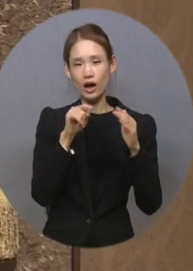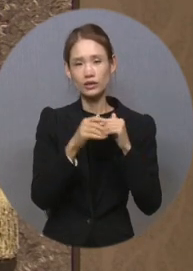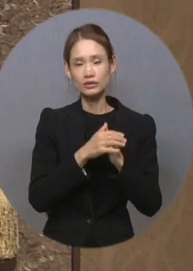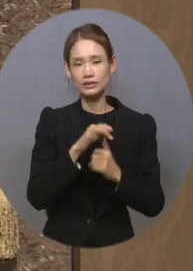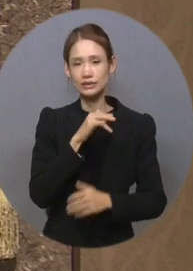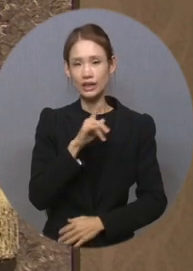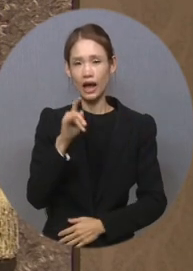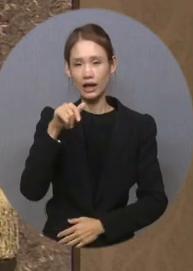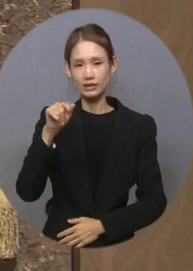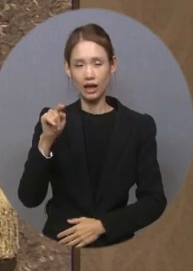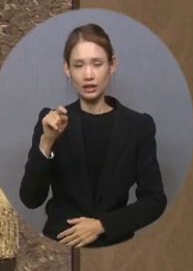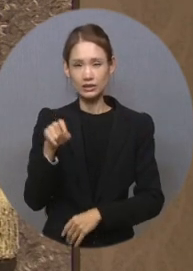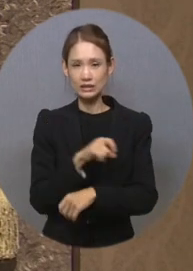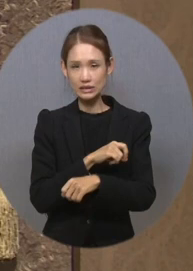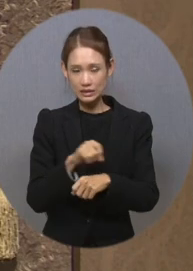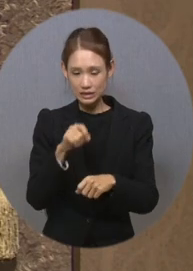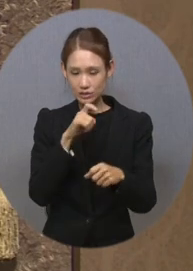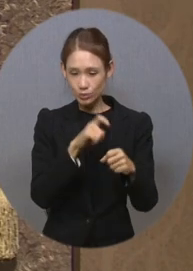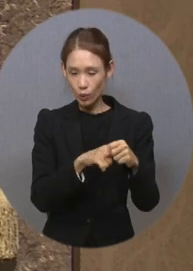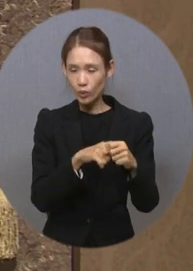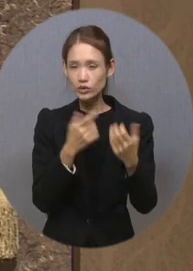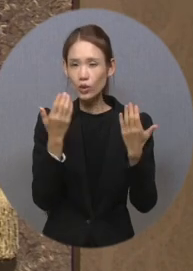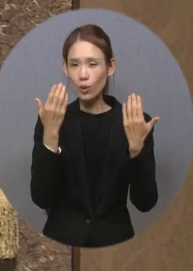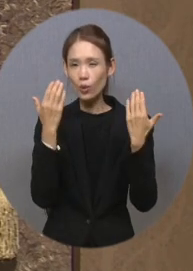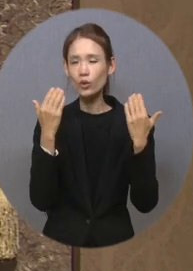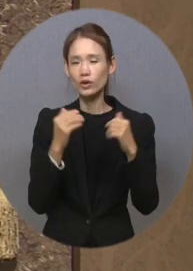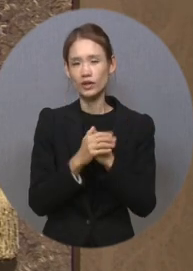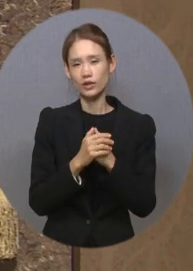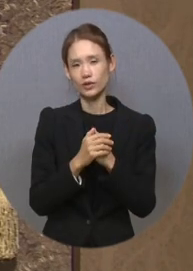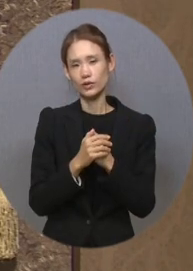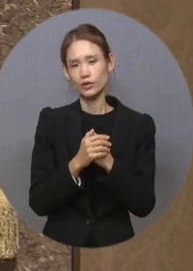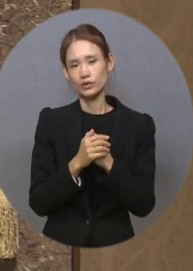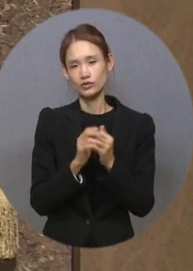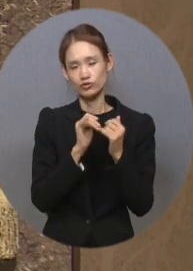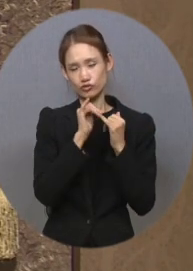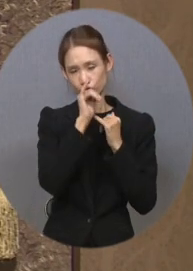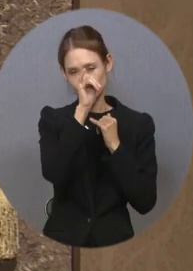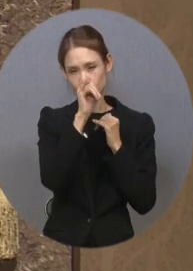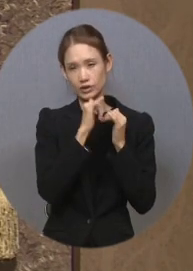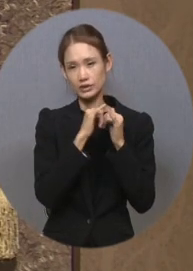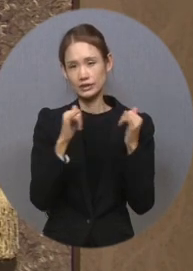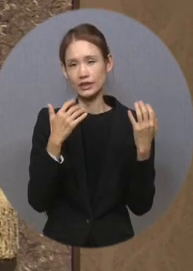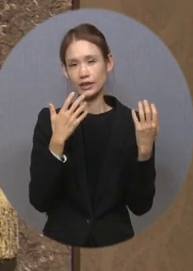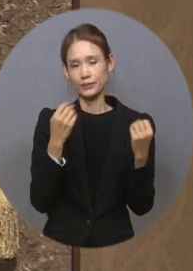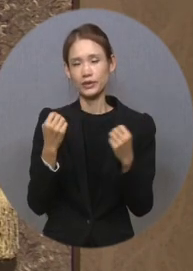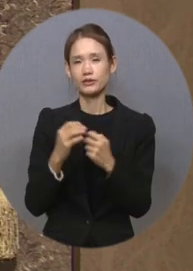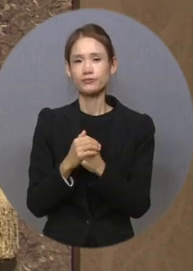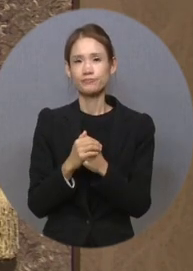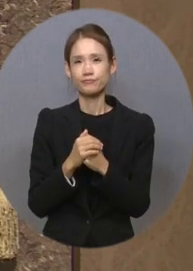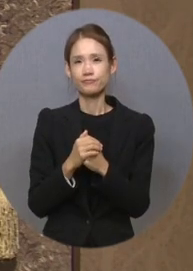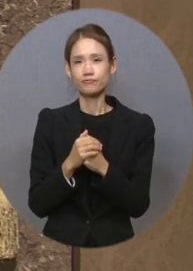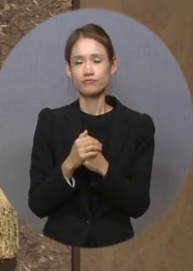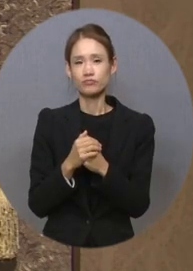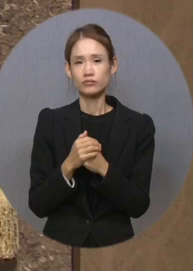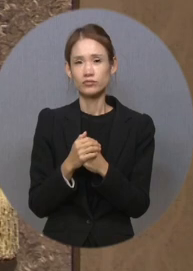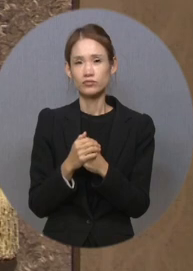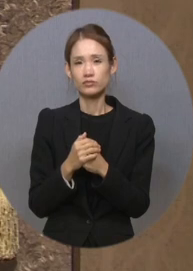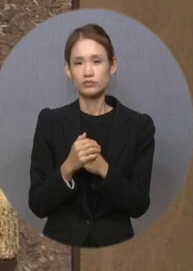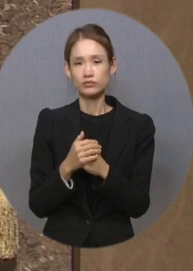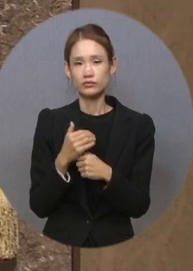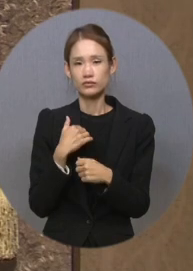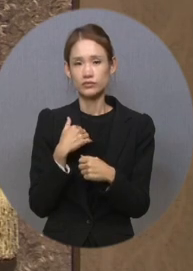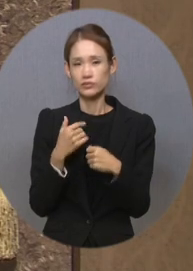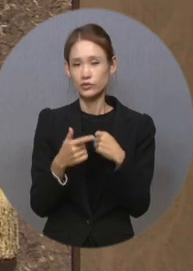자사고라든지 특목고라든지 예. 이런 쪽으로 우리 이제 우수한 인재들의 유출이 예, 그런 많습니다. 이유로 인해서 네, 저희는 이제